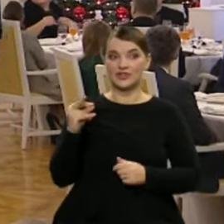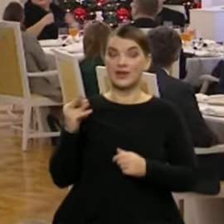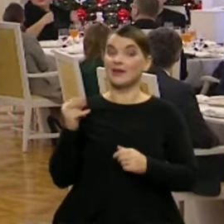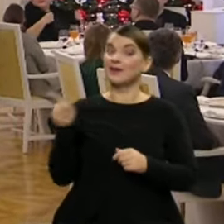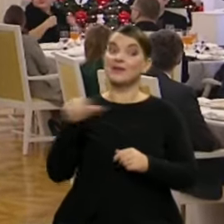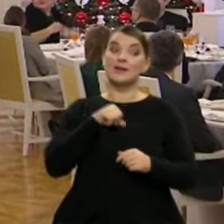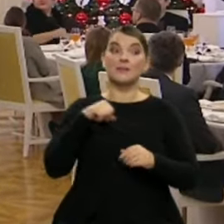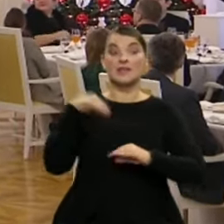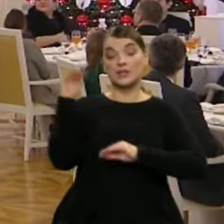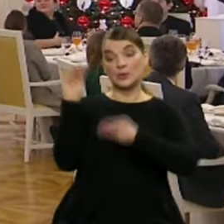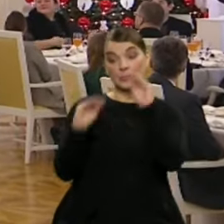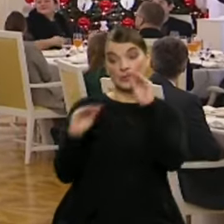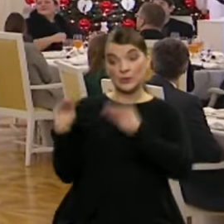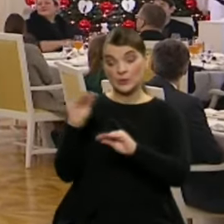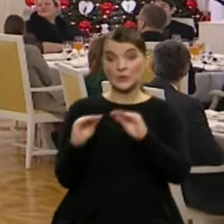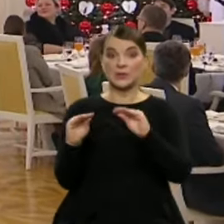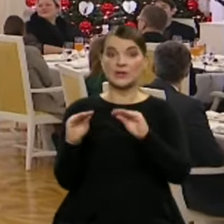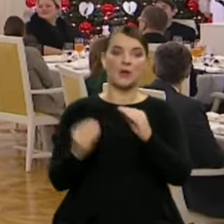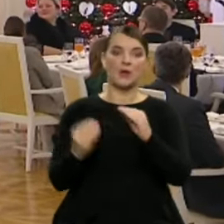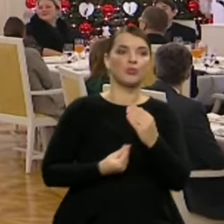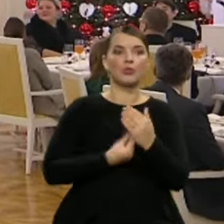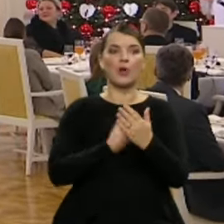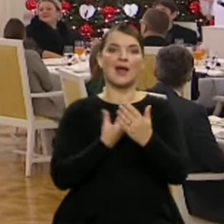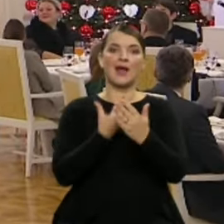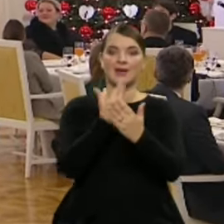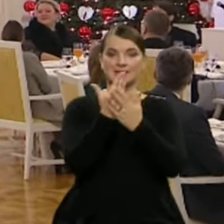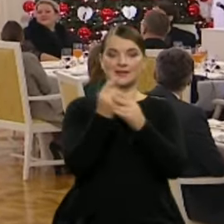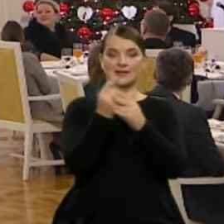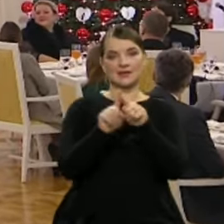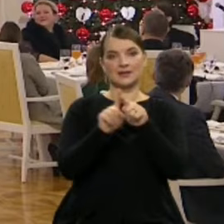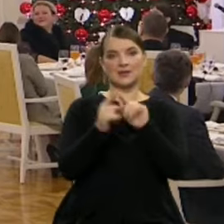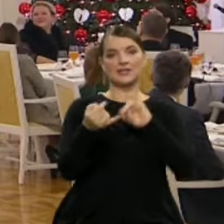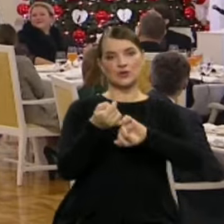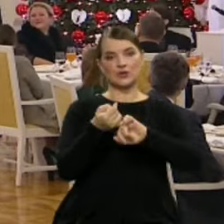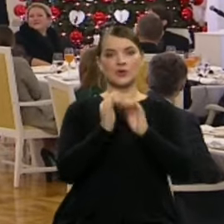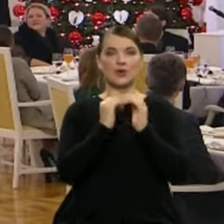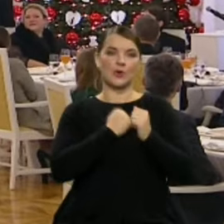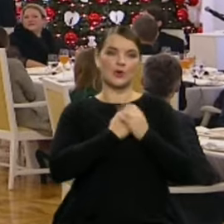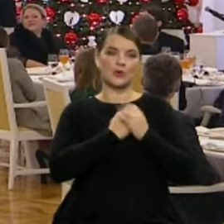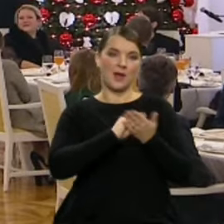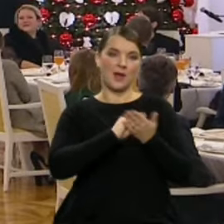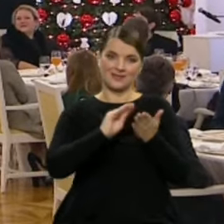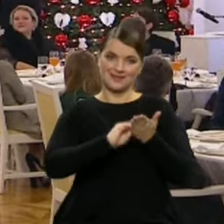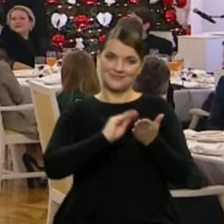kūrė muziką, bet ir poeziją, bei rašo istorinius romanus taip pat.